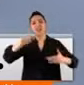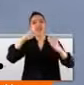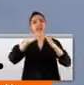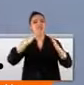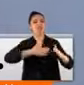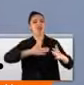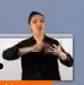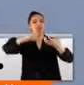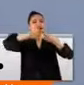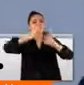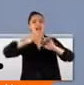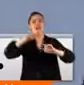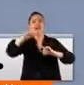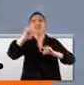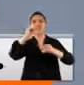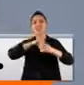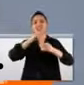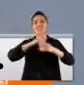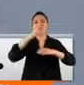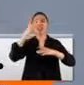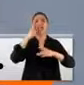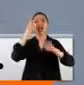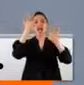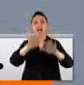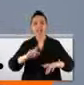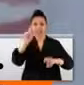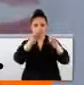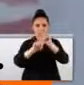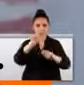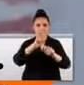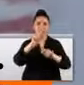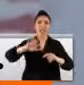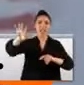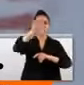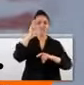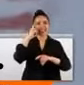evlerinin önüne kardan Anıtkabir yapmıştı. Türkiye onu bu görüntülerle tanıdı.